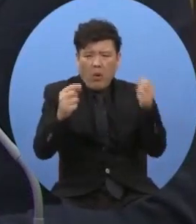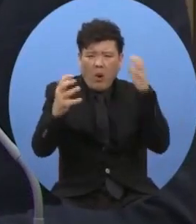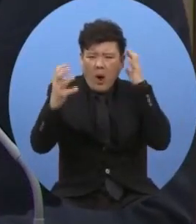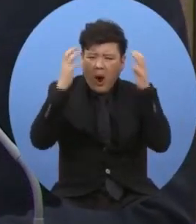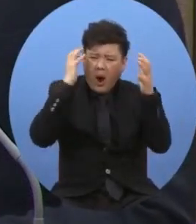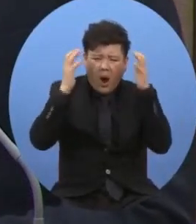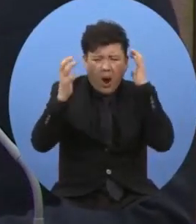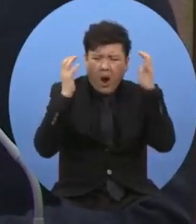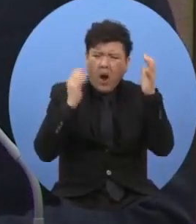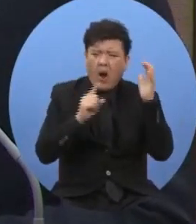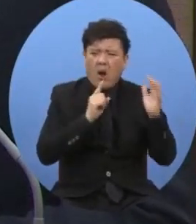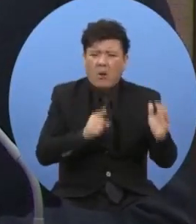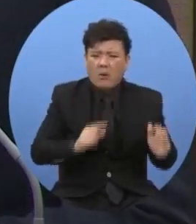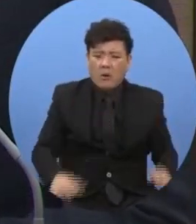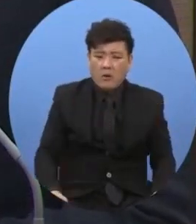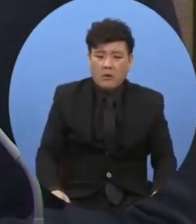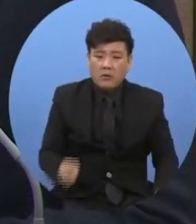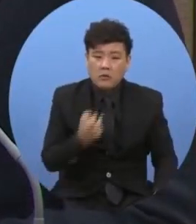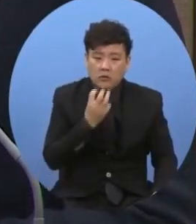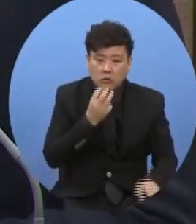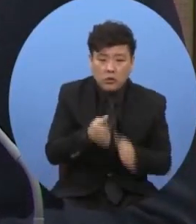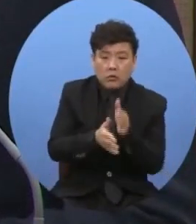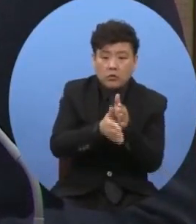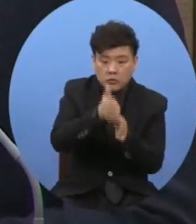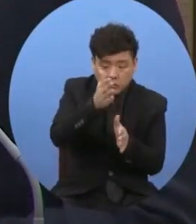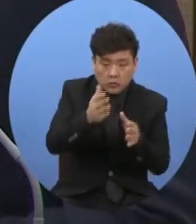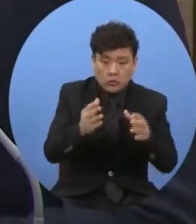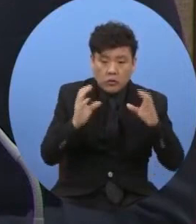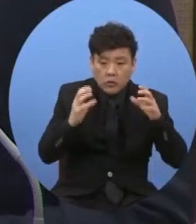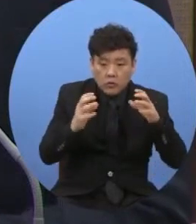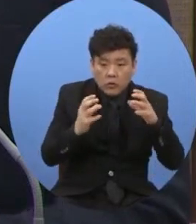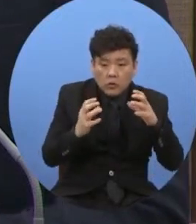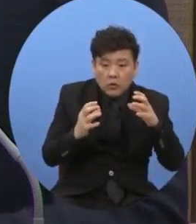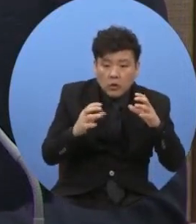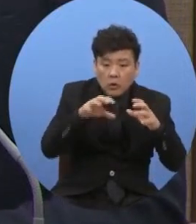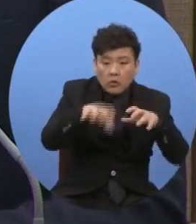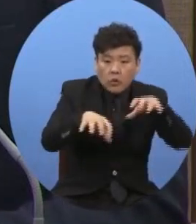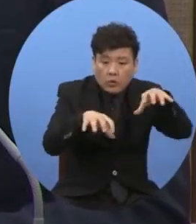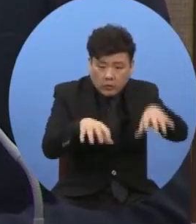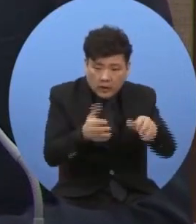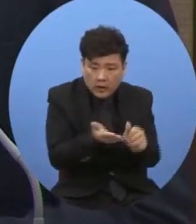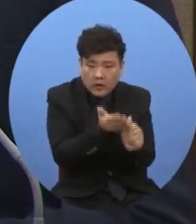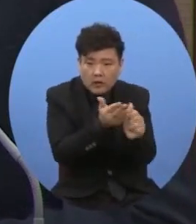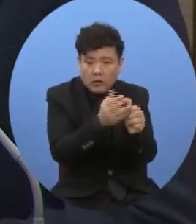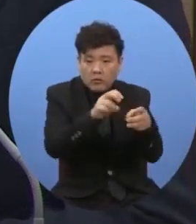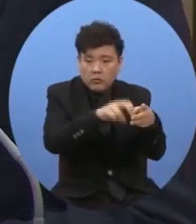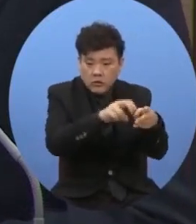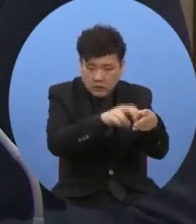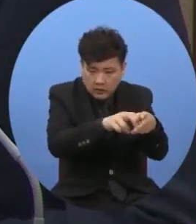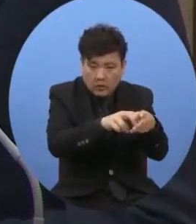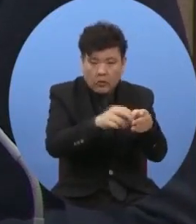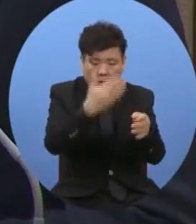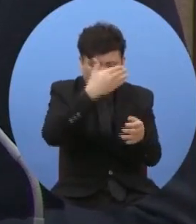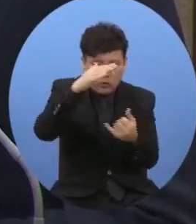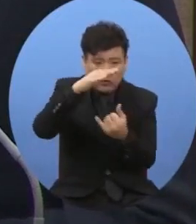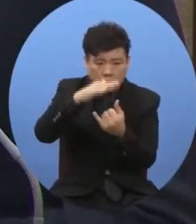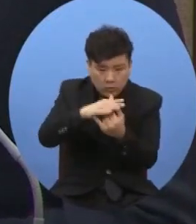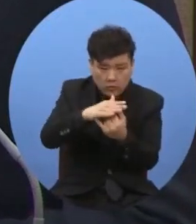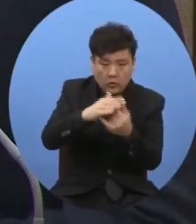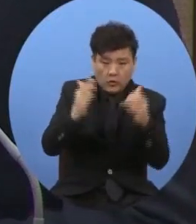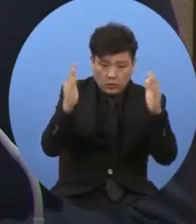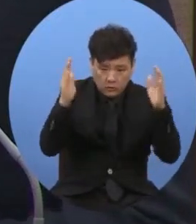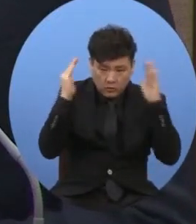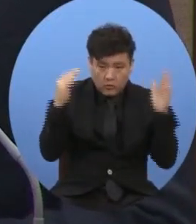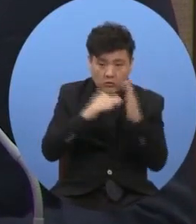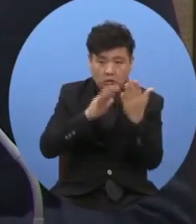주장이 있는데요. 지금 서울시에서도 우리 동네 기움센터, 지역 아동센터, 청소년 방과후 아카데미 운영하고 있잖아요. 네. 근데 확인해 보니까